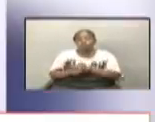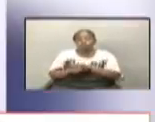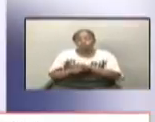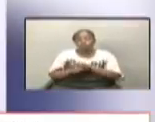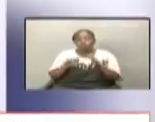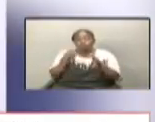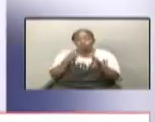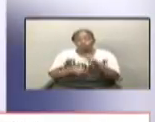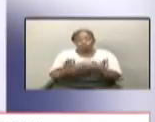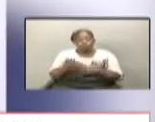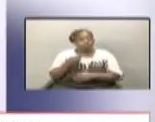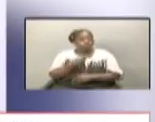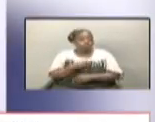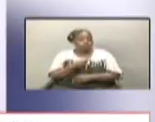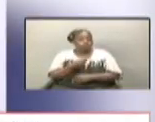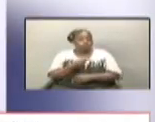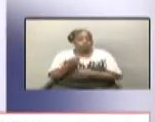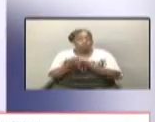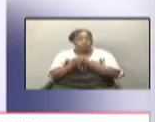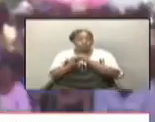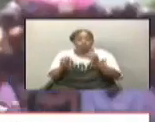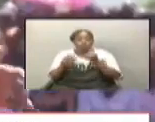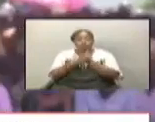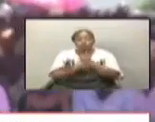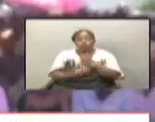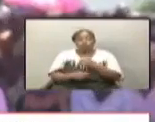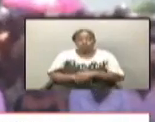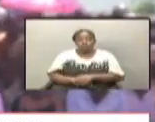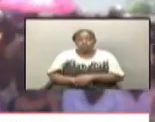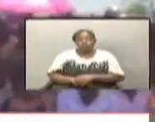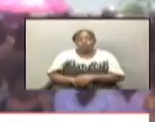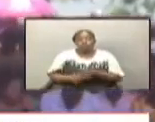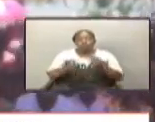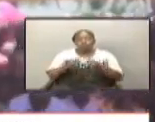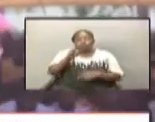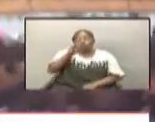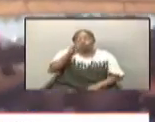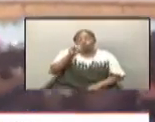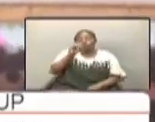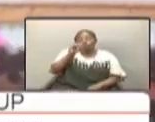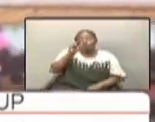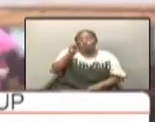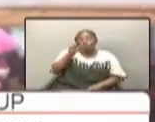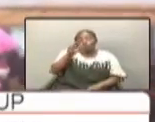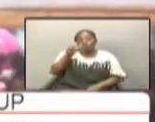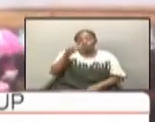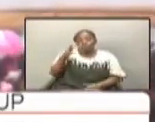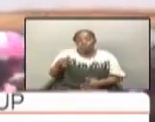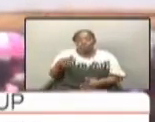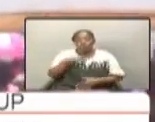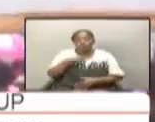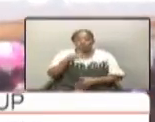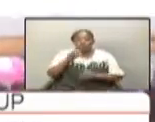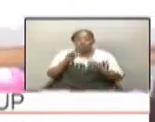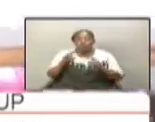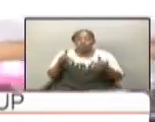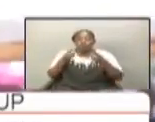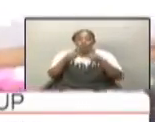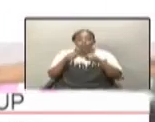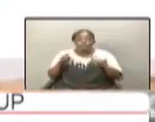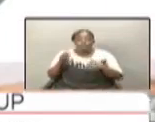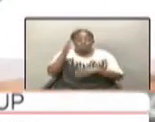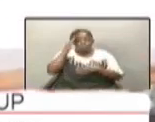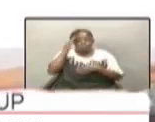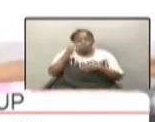Atikizi zanku wa miri abade Atasa abanako Na hii wa miri abadeo tagagawadde nnyo kubanga yabadde amanyi